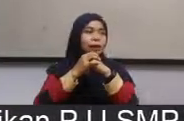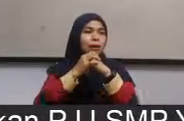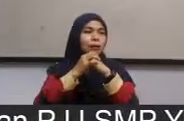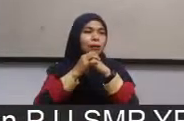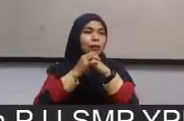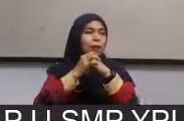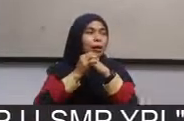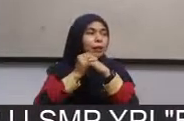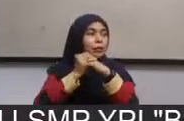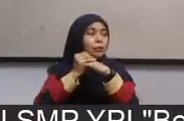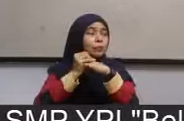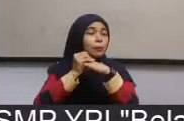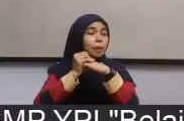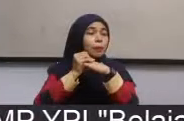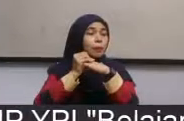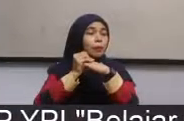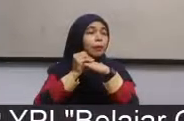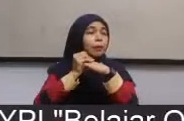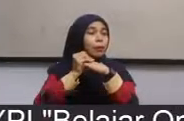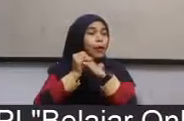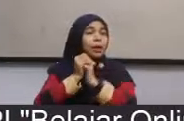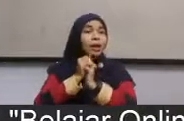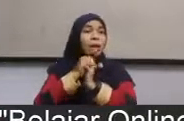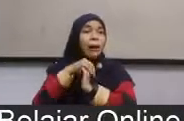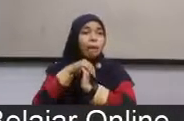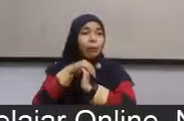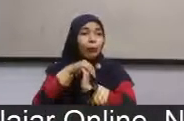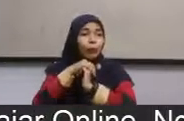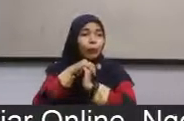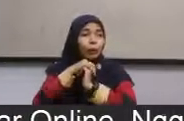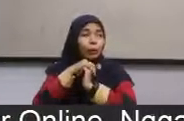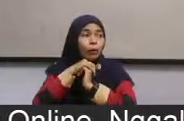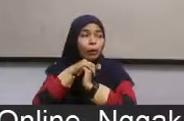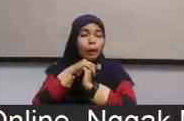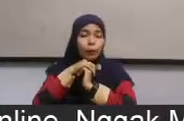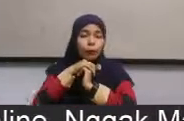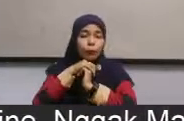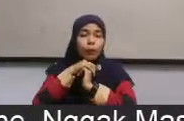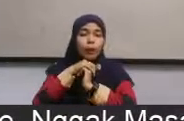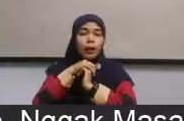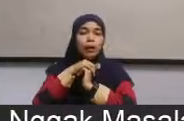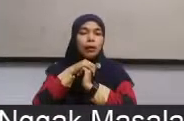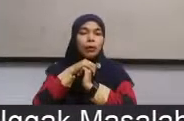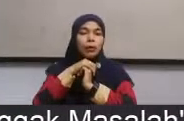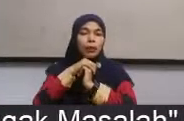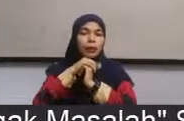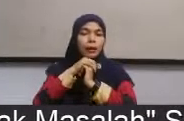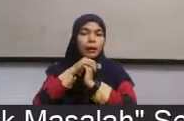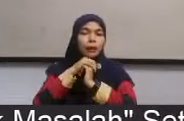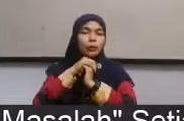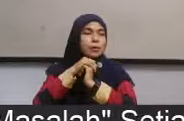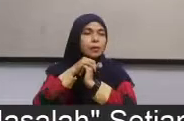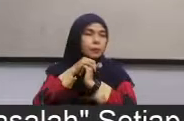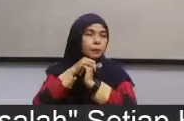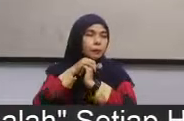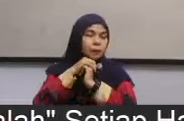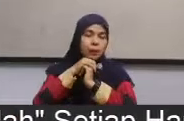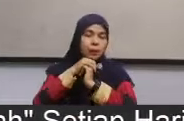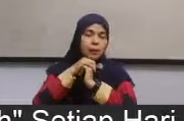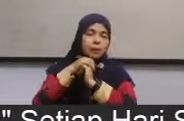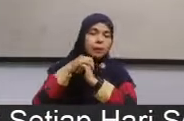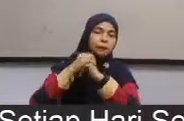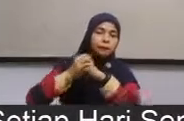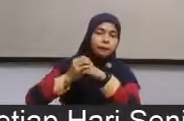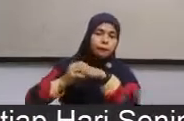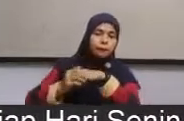ya jadi harus apa mempunyai Kemampuan kemampuan untuk apa untuk masa depan